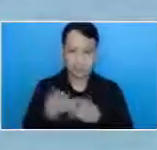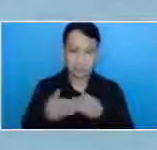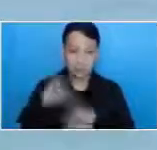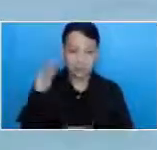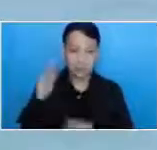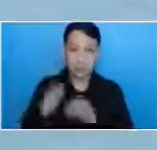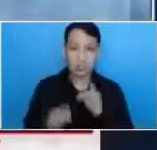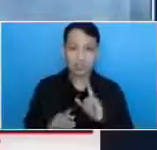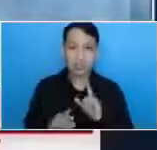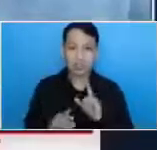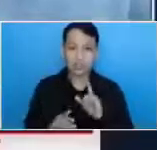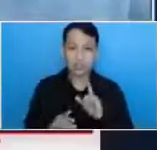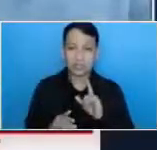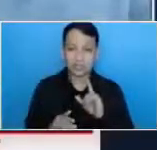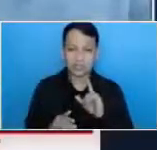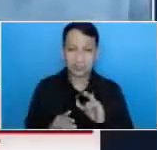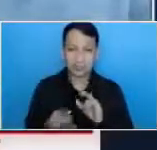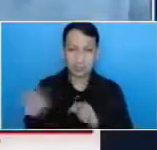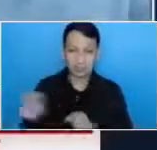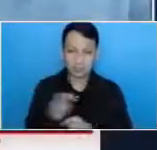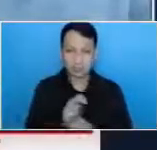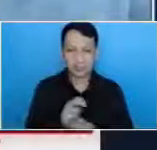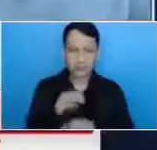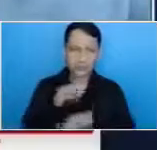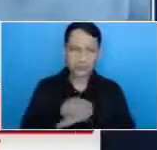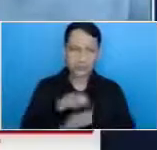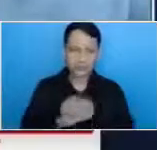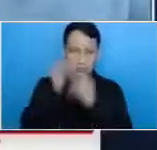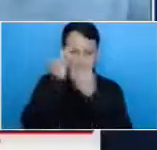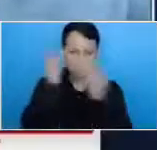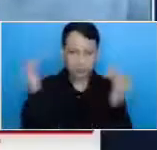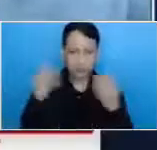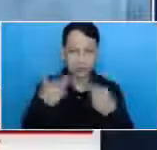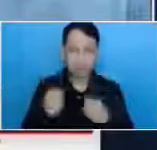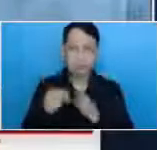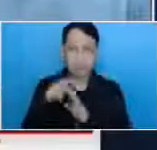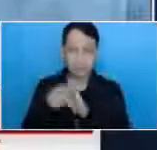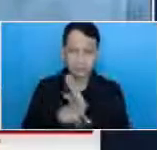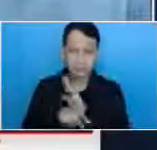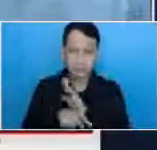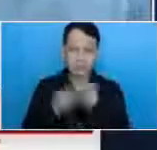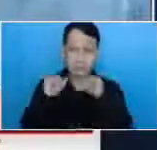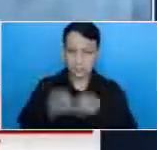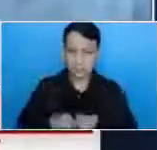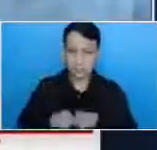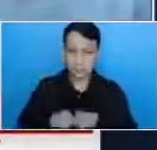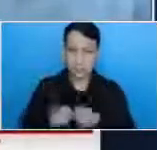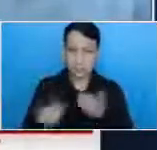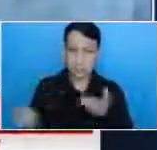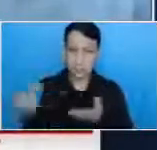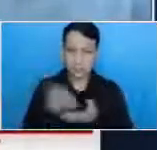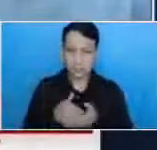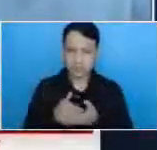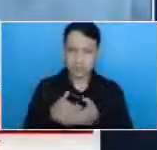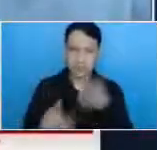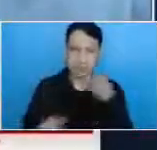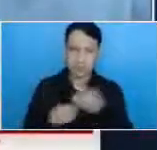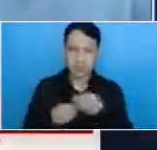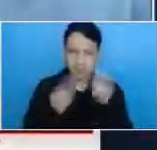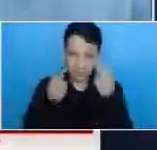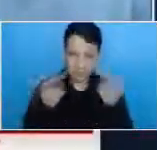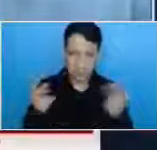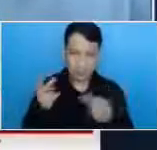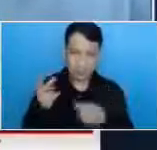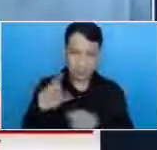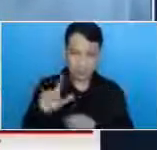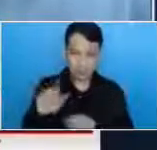sila'y sumusunod. May karapatan ang mga barangay kapitan at mga barangay tanod na pumasok